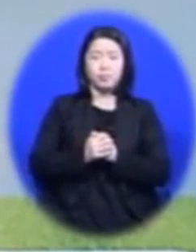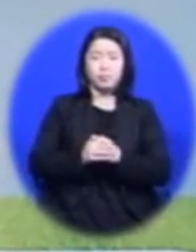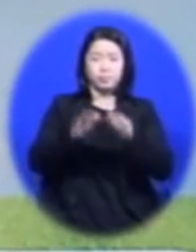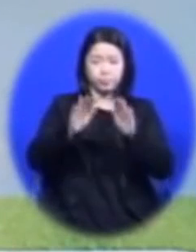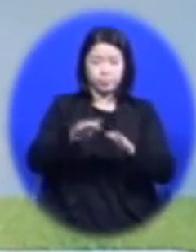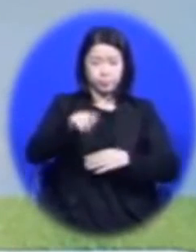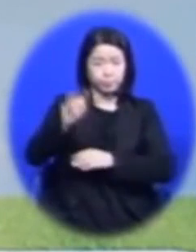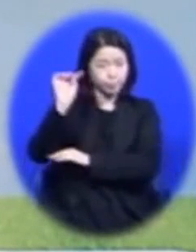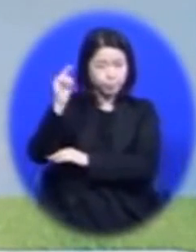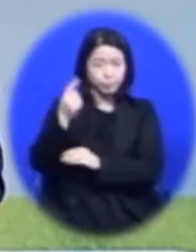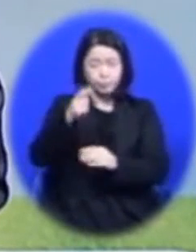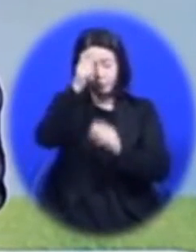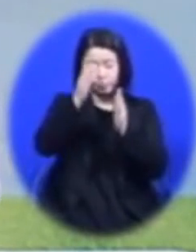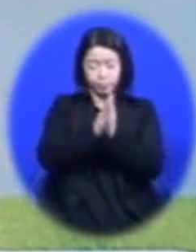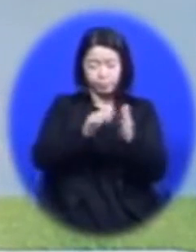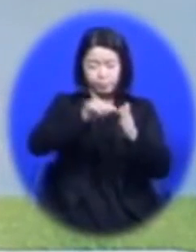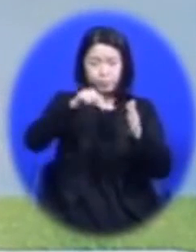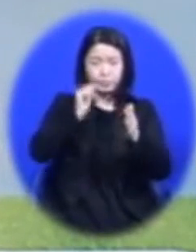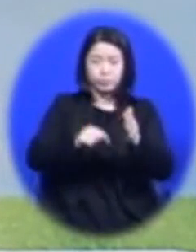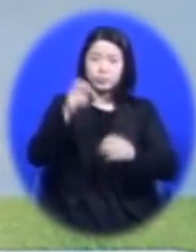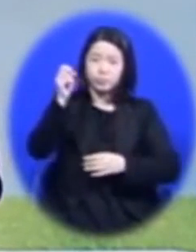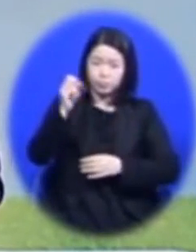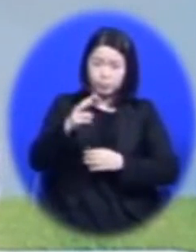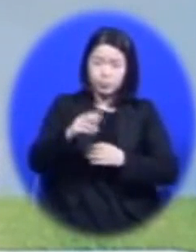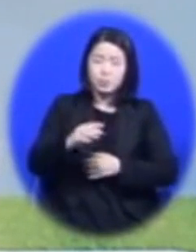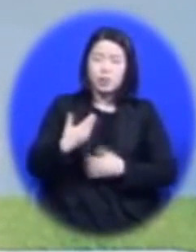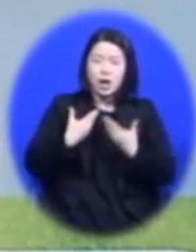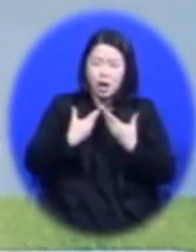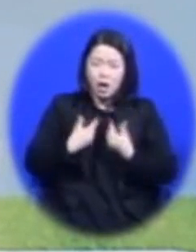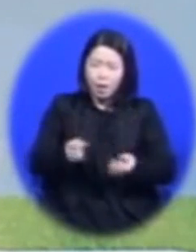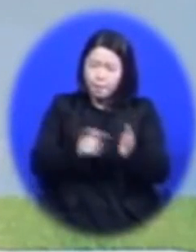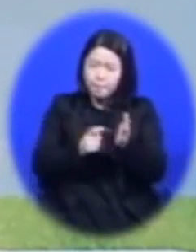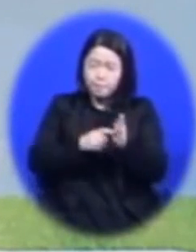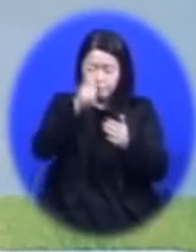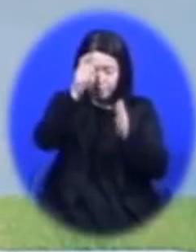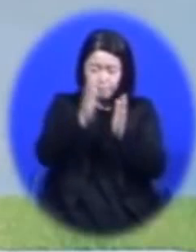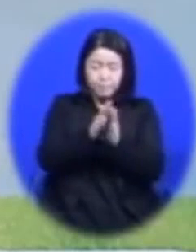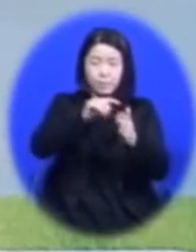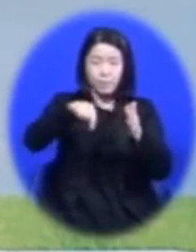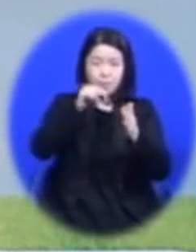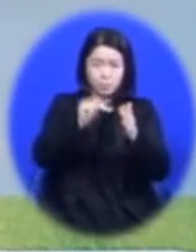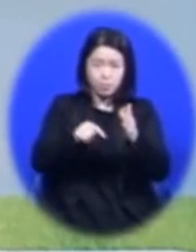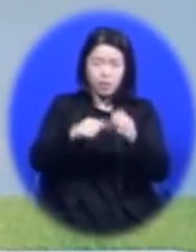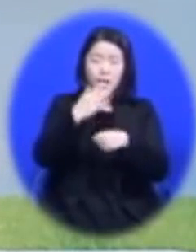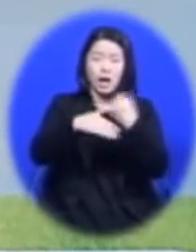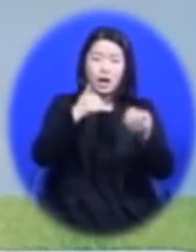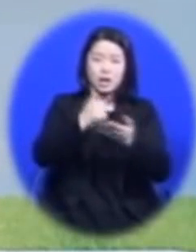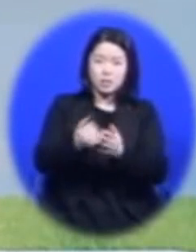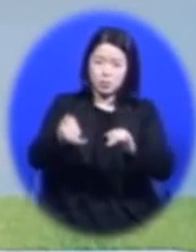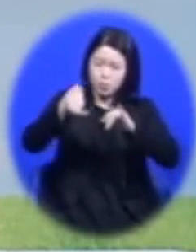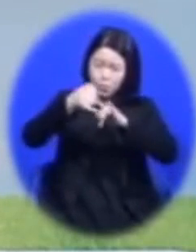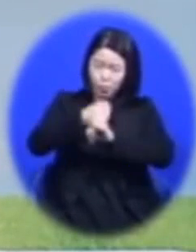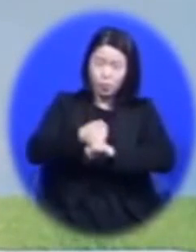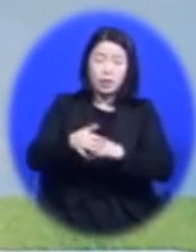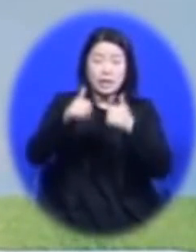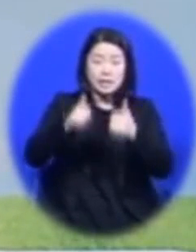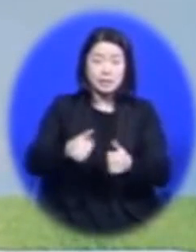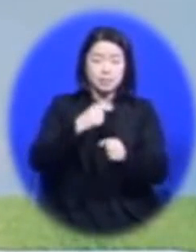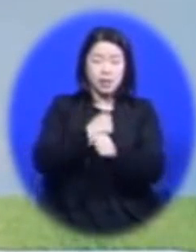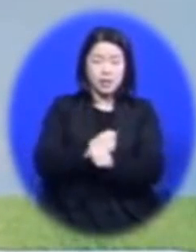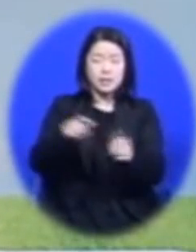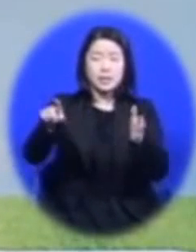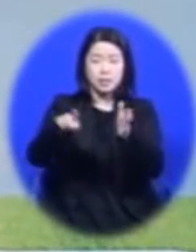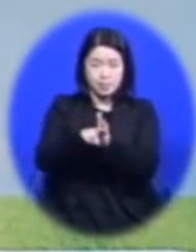오늘 이 다윗의 기도 속에는 또 절박한 그 기도 속에 하나님은 반드시 심판하신다는